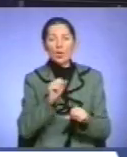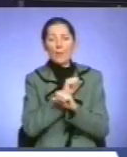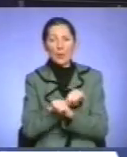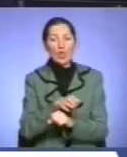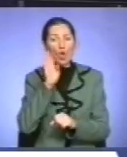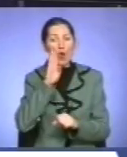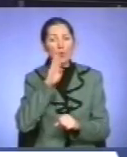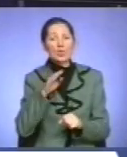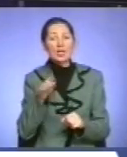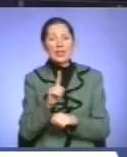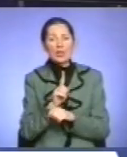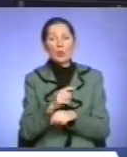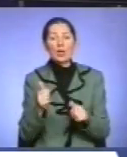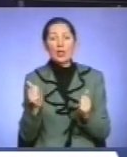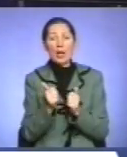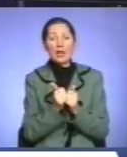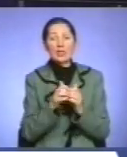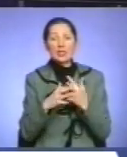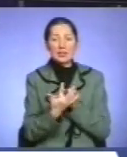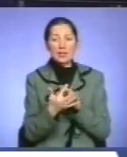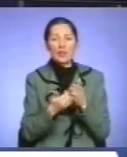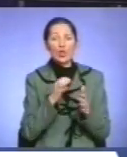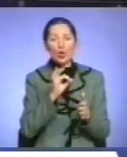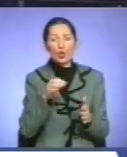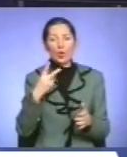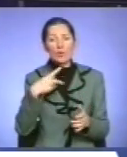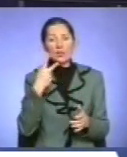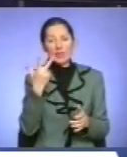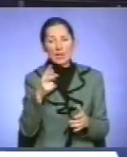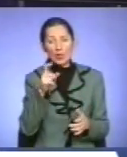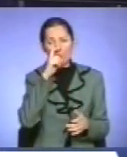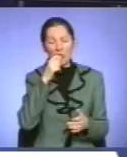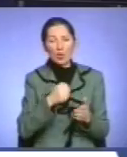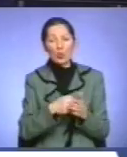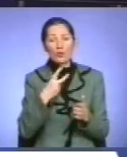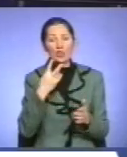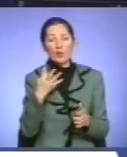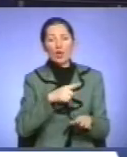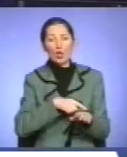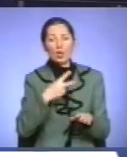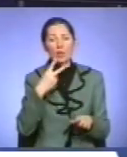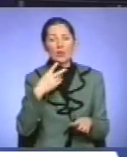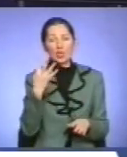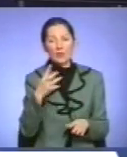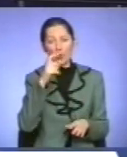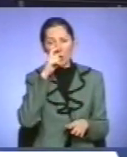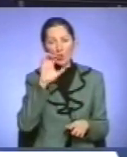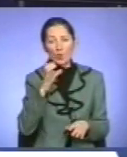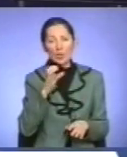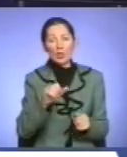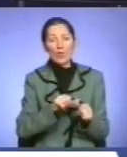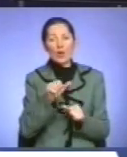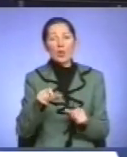та навколишніх сіл від 0 годин 23 квітня до 24 години 24 квітня. У середу в окремих